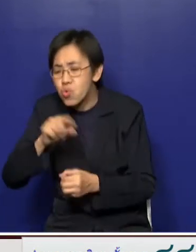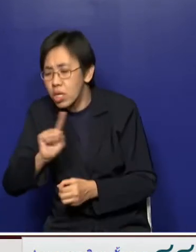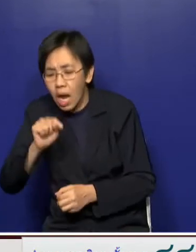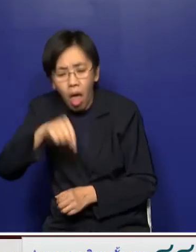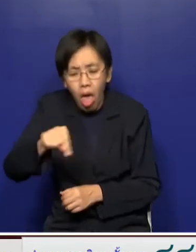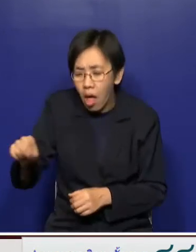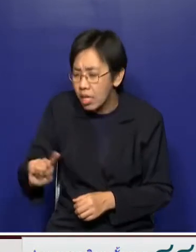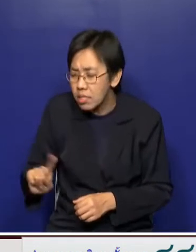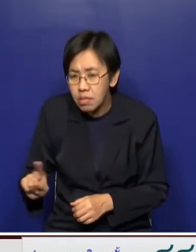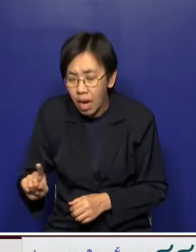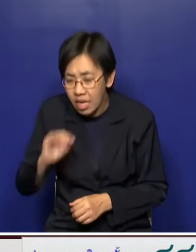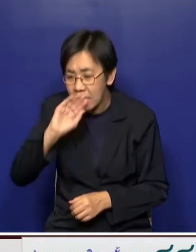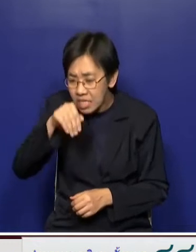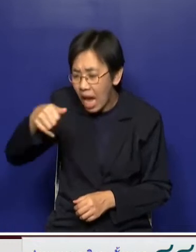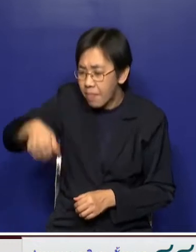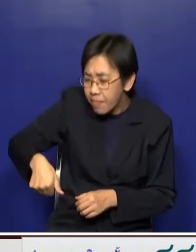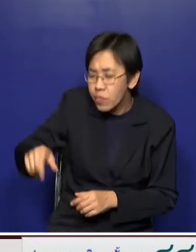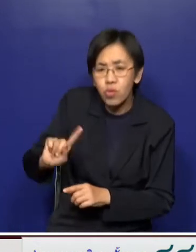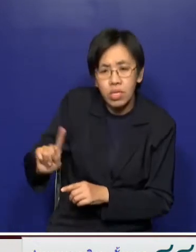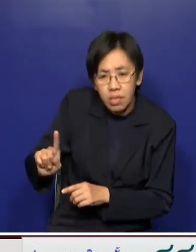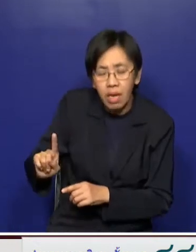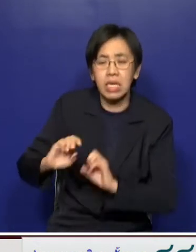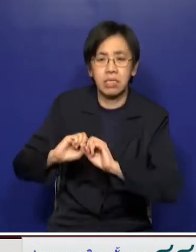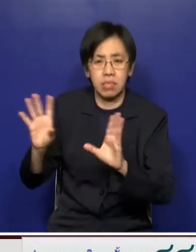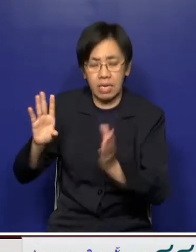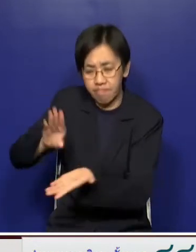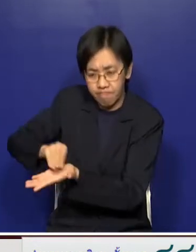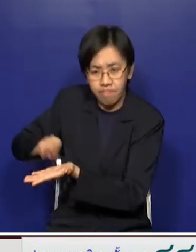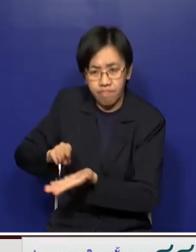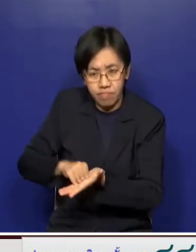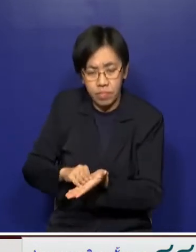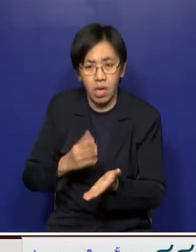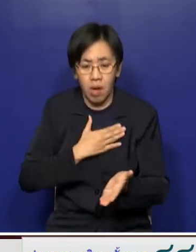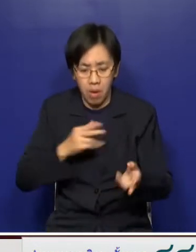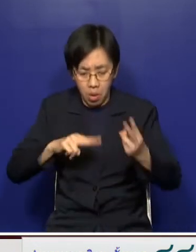ในจำนวนเท่านี้ในพื้นที่เท่านี้หรือเปล่าเนื่องจากเราไม่สามารถควบคุม